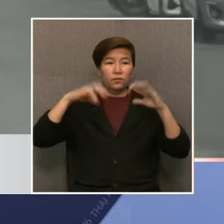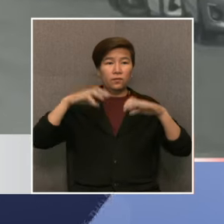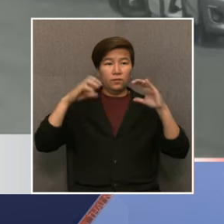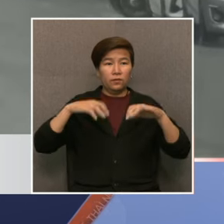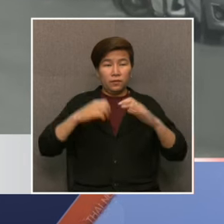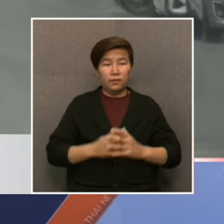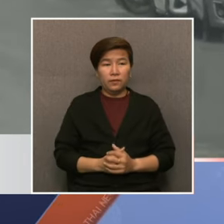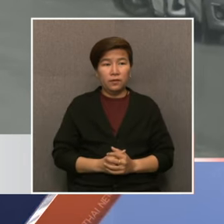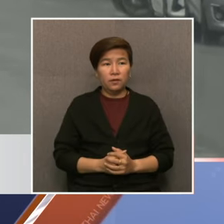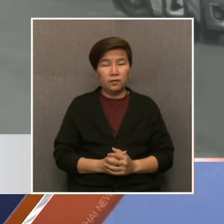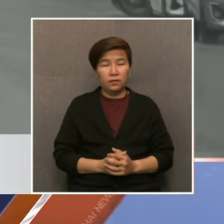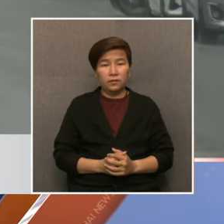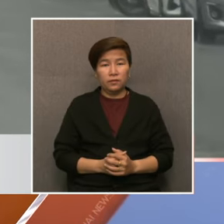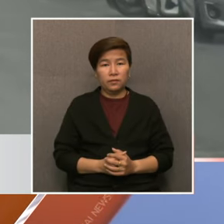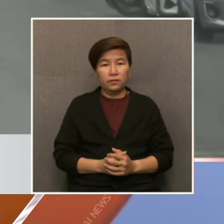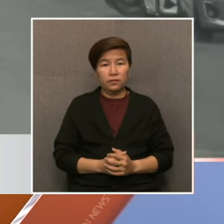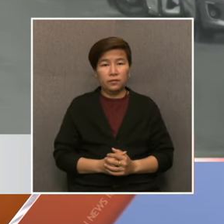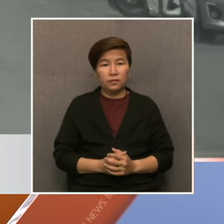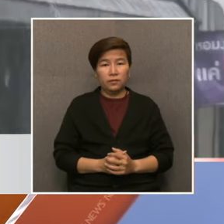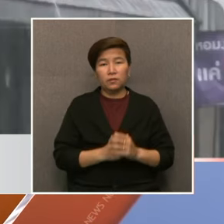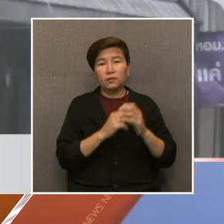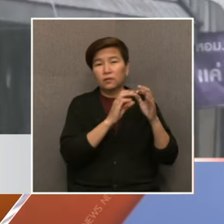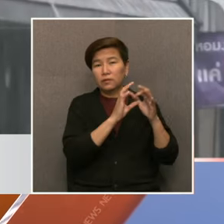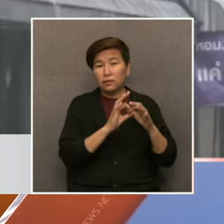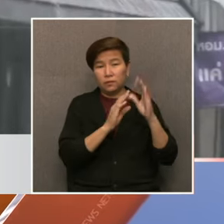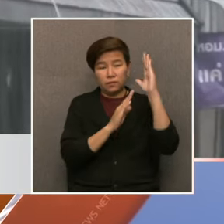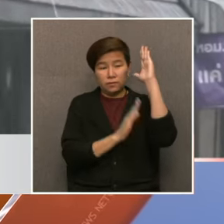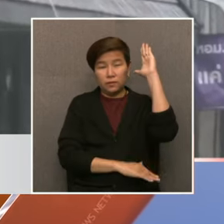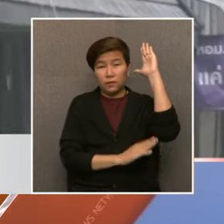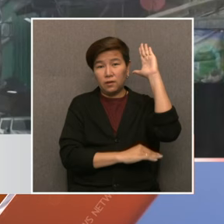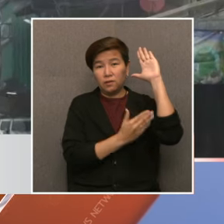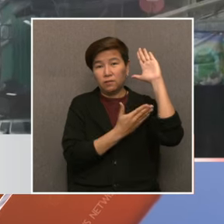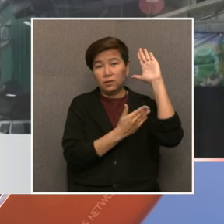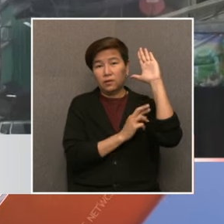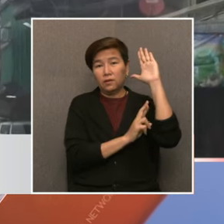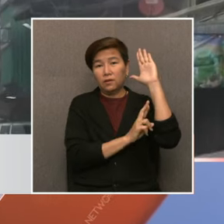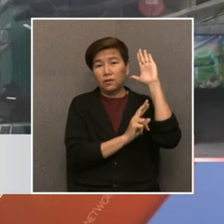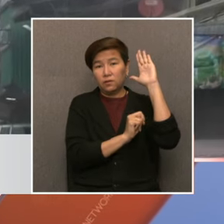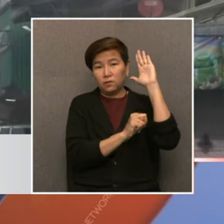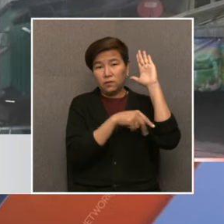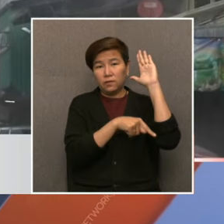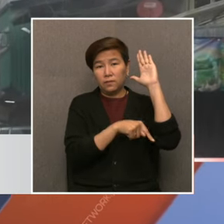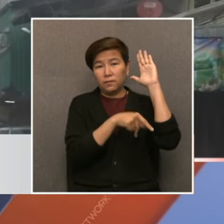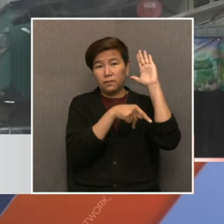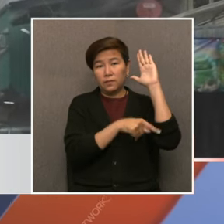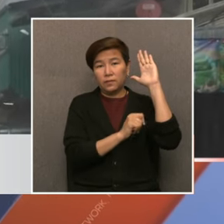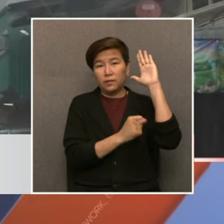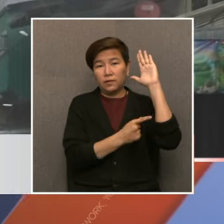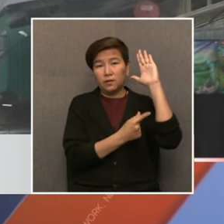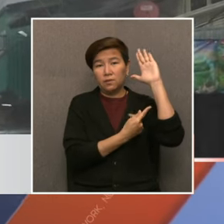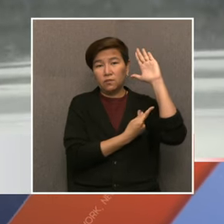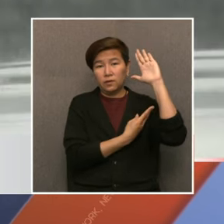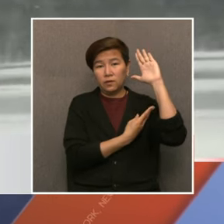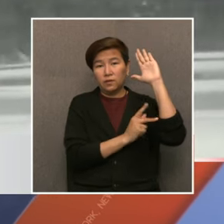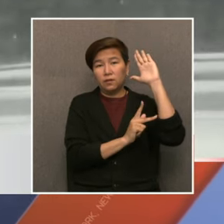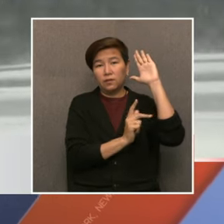เนี่ยที่มีกำลังแรงขึ้นเนี่ยก็จะทำให้ภาคใต้ในฝั่งอันดามันเนี่ยนะครับอย่างเช่นระนองพังงาภูเก็ตกระบี่ตรังนะ